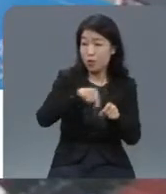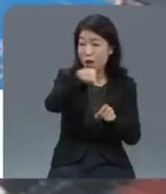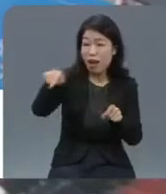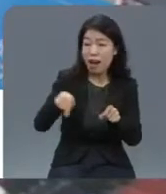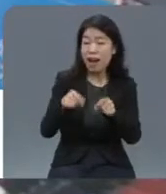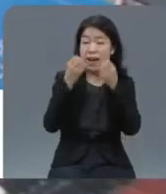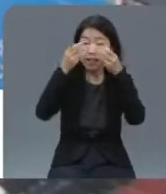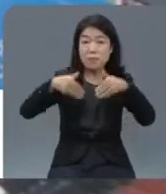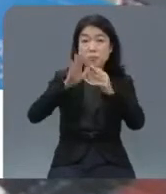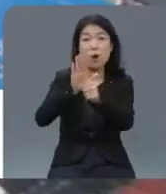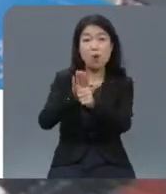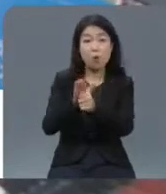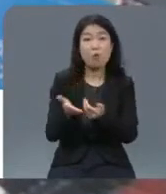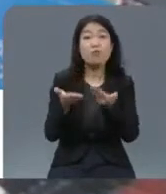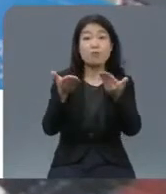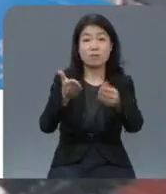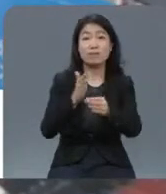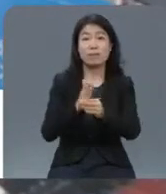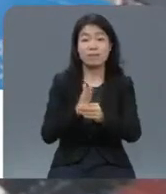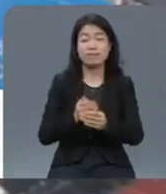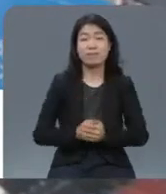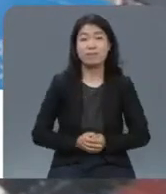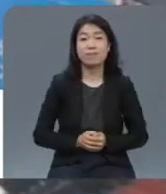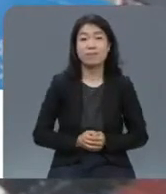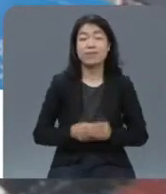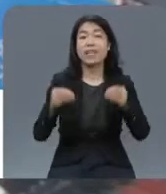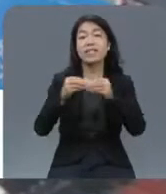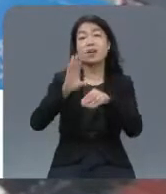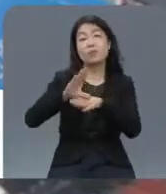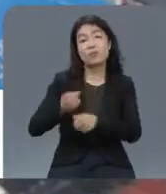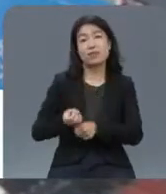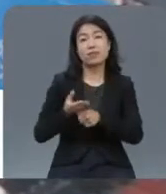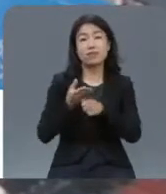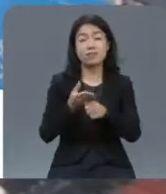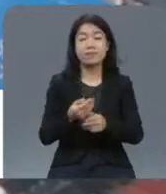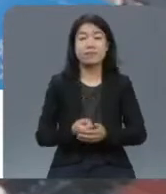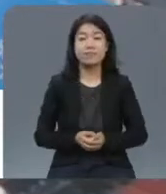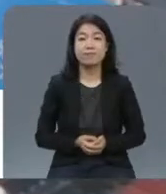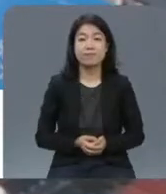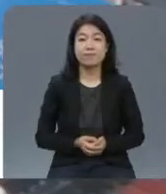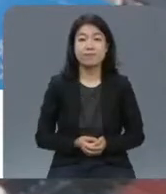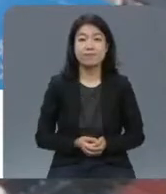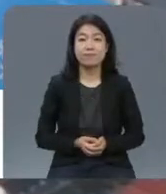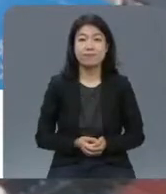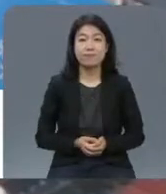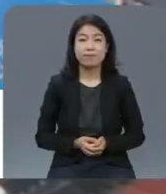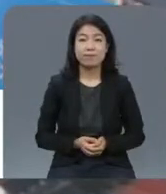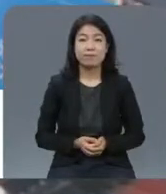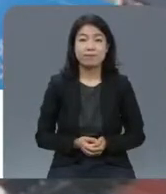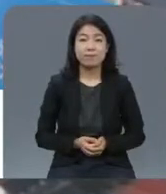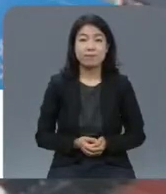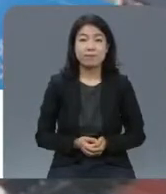지역에 활력을 불어넣고 있습니다 차원 방송 천국이 현관 기자가 취재했습니다